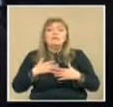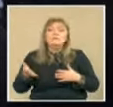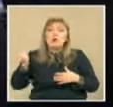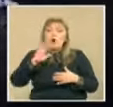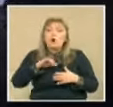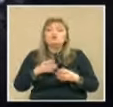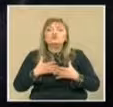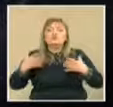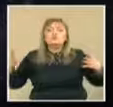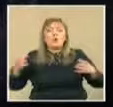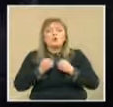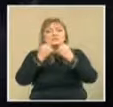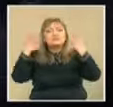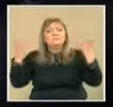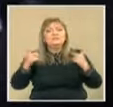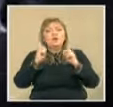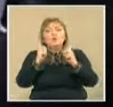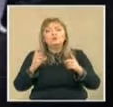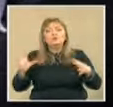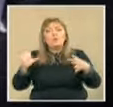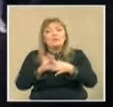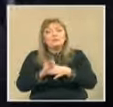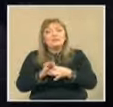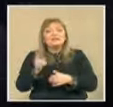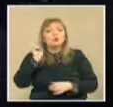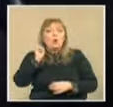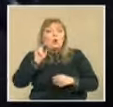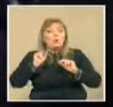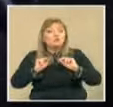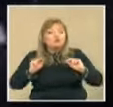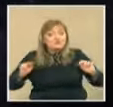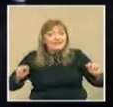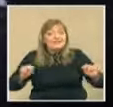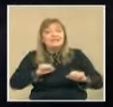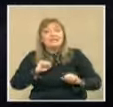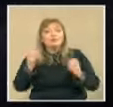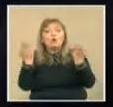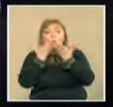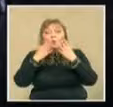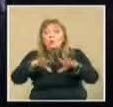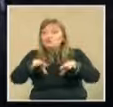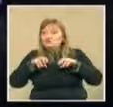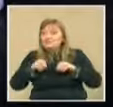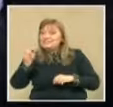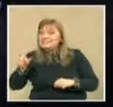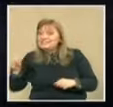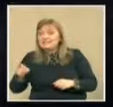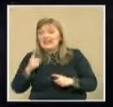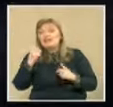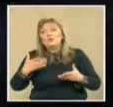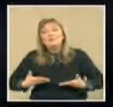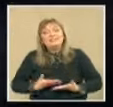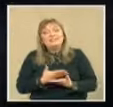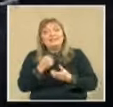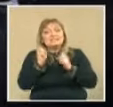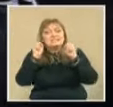много събития, в които ги комбинирате с учениците им. Точно така. Едно от най-сладките събития, бих казала, е